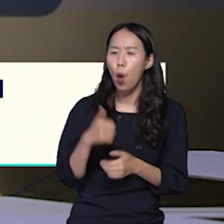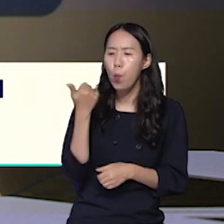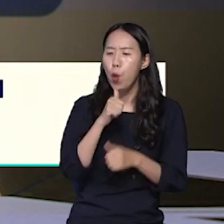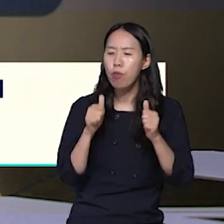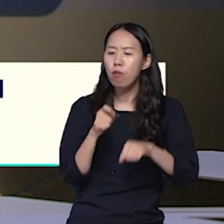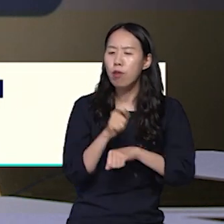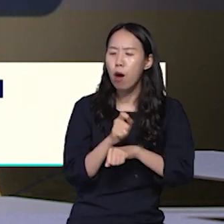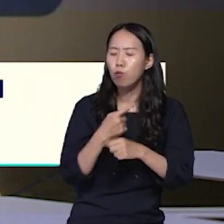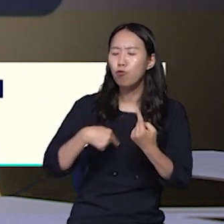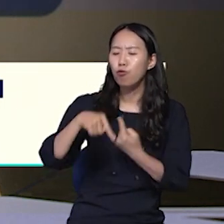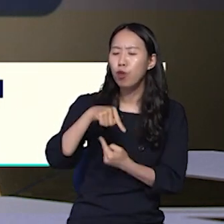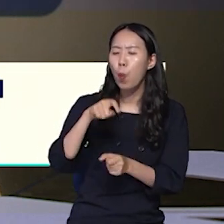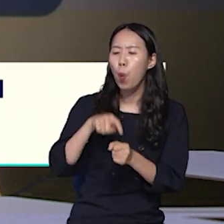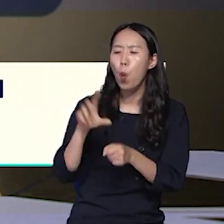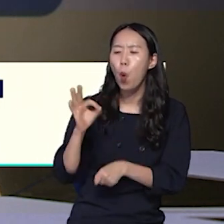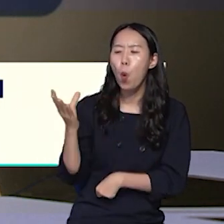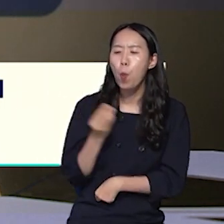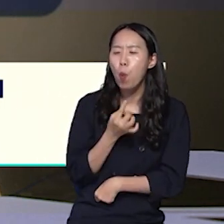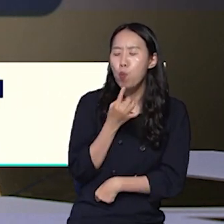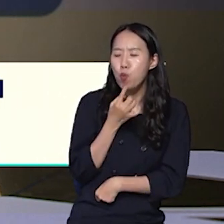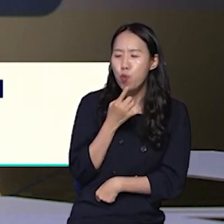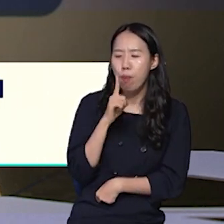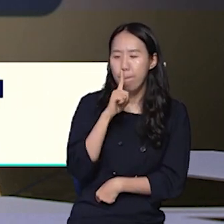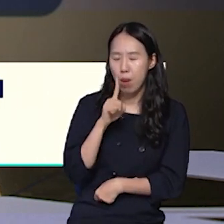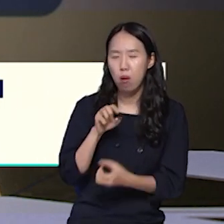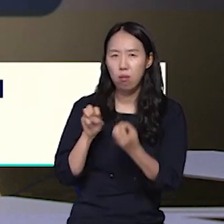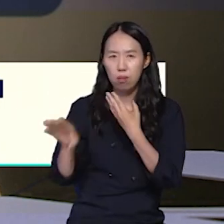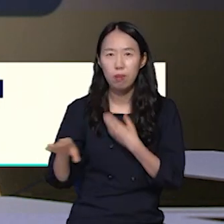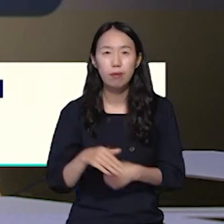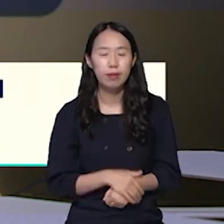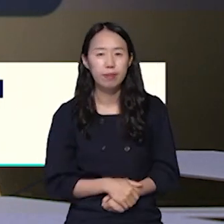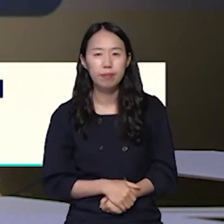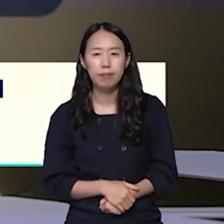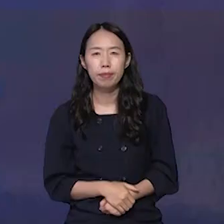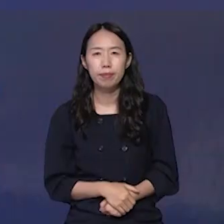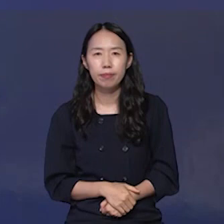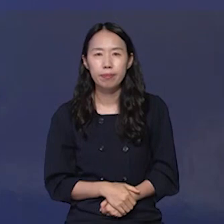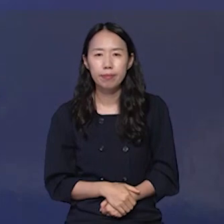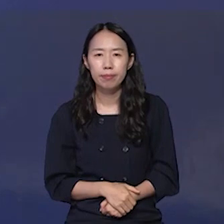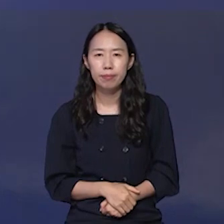채용과는 무관하다고 반박했습니다. 고영민 기자의 보도입니다.